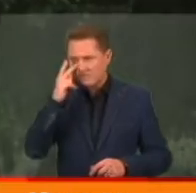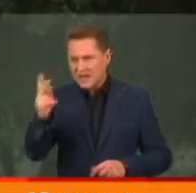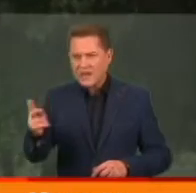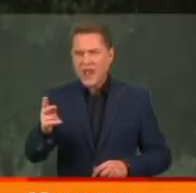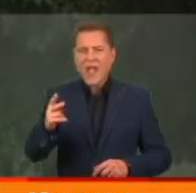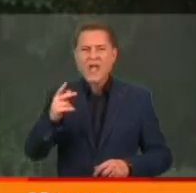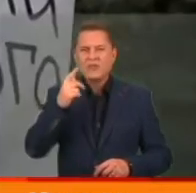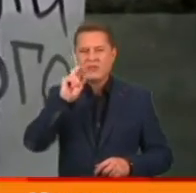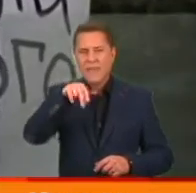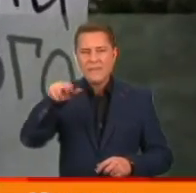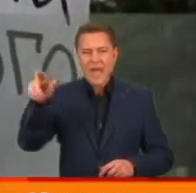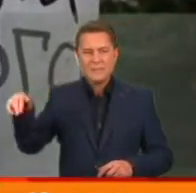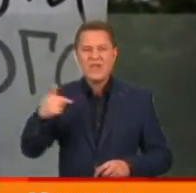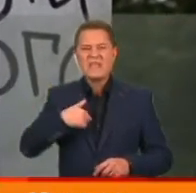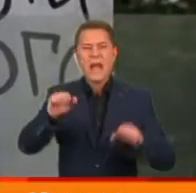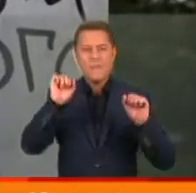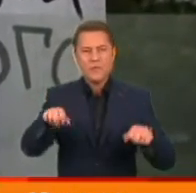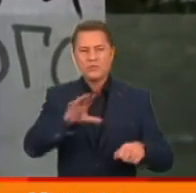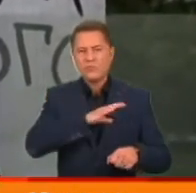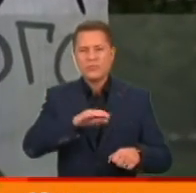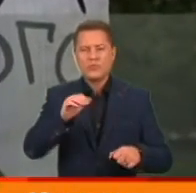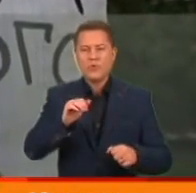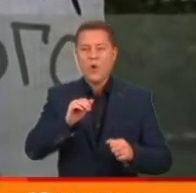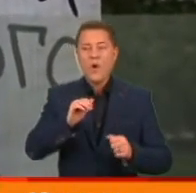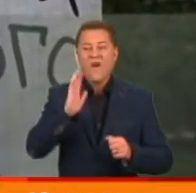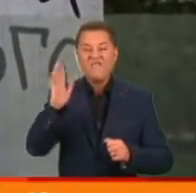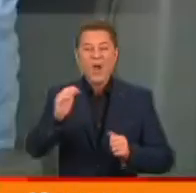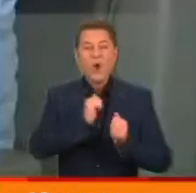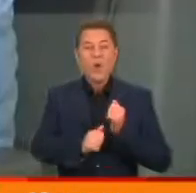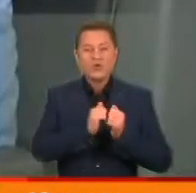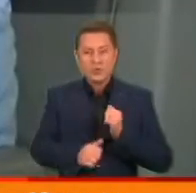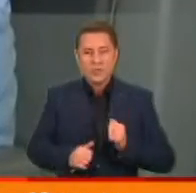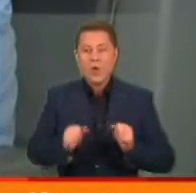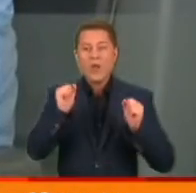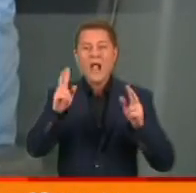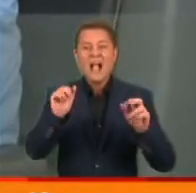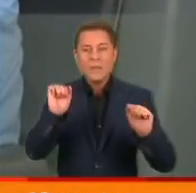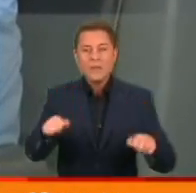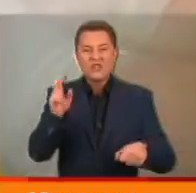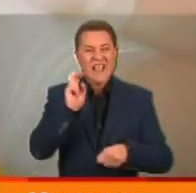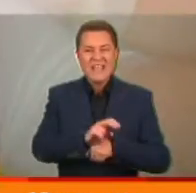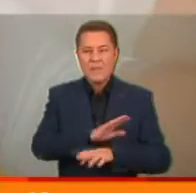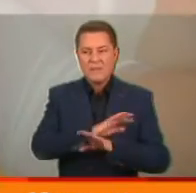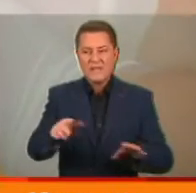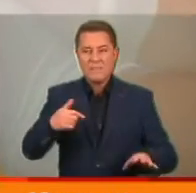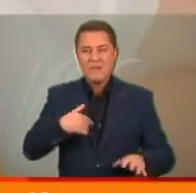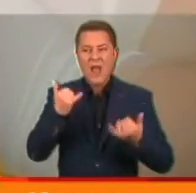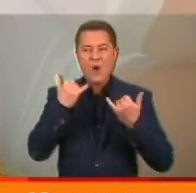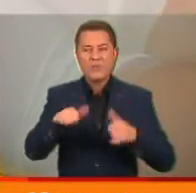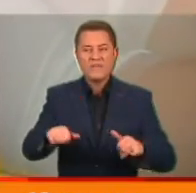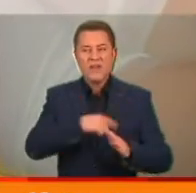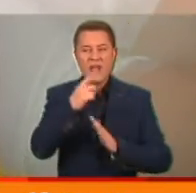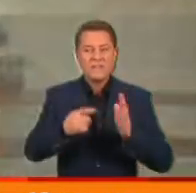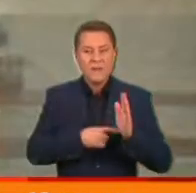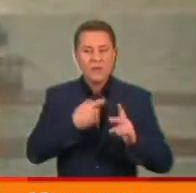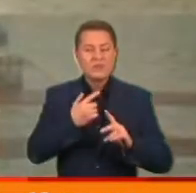червоною фарбою напис «Я можу бути в кожного». Як можна не прийти? Мене удивляє питання, чому люди